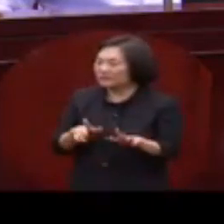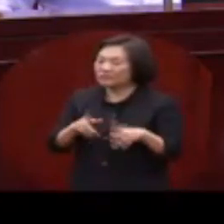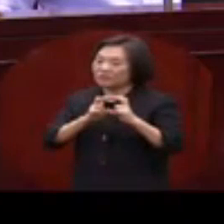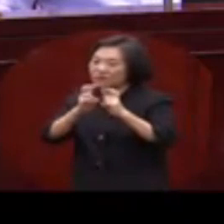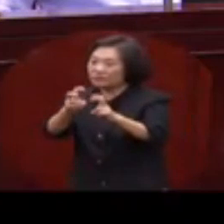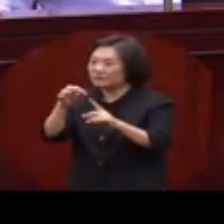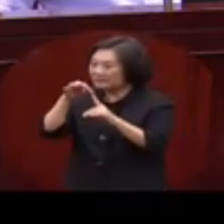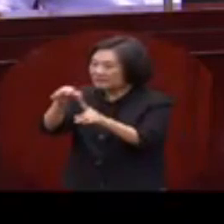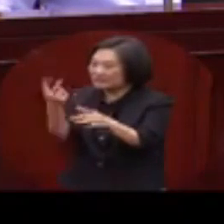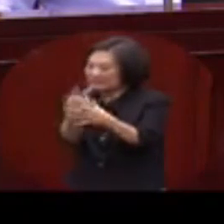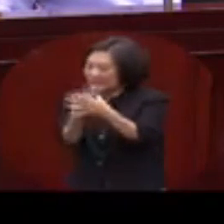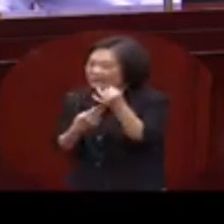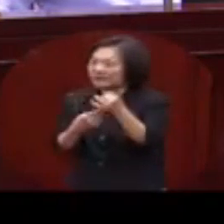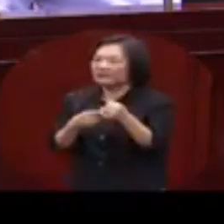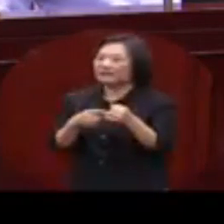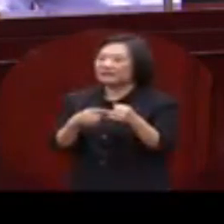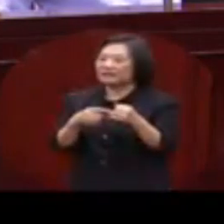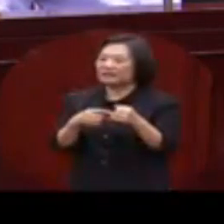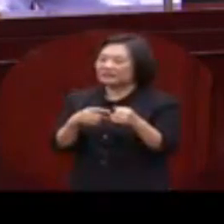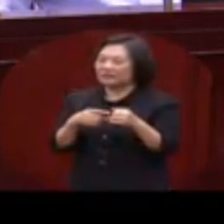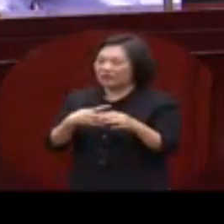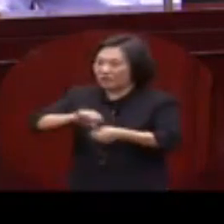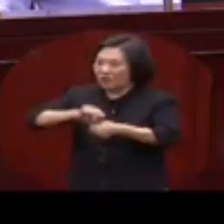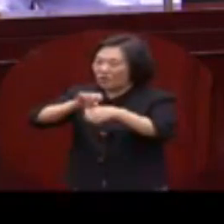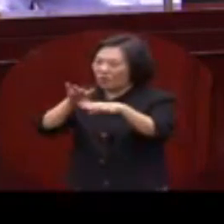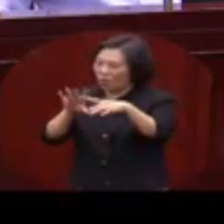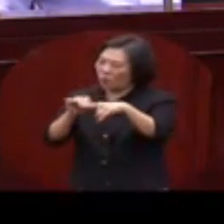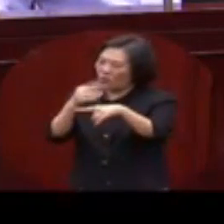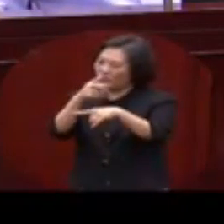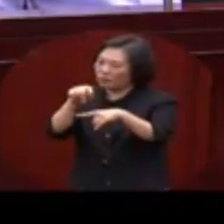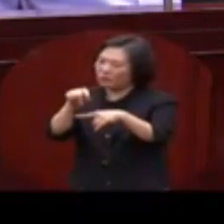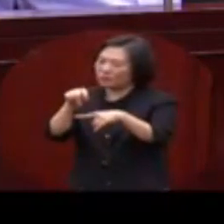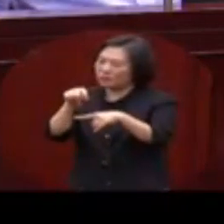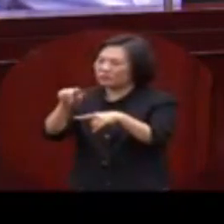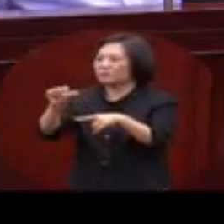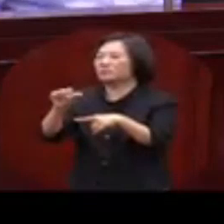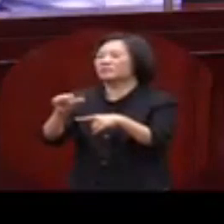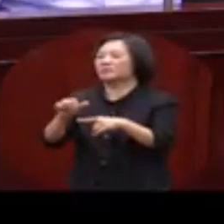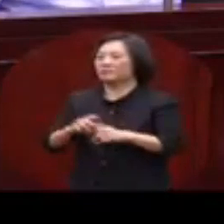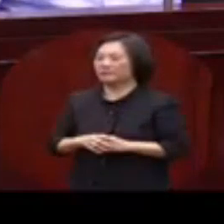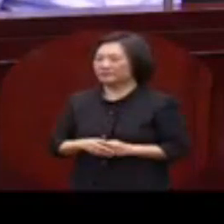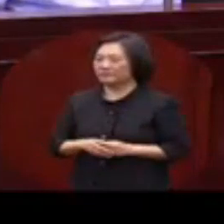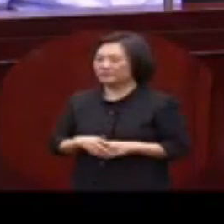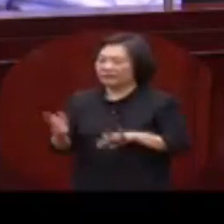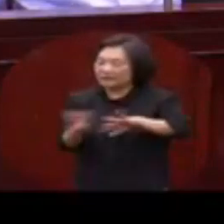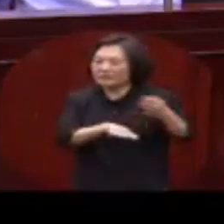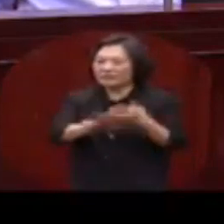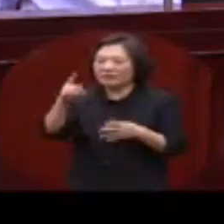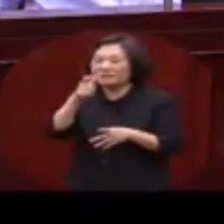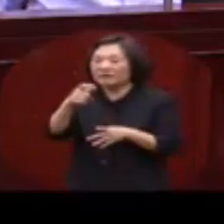跟公车算起来我们的大众运输量还是有成长 3.5% 的 OK。 另外一个是智慧型站